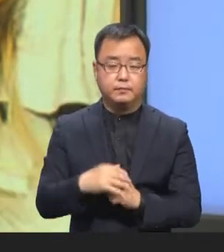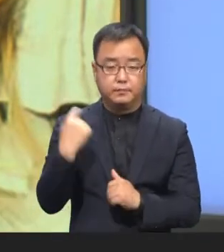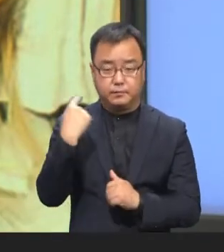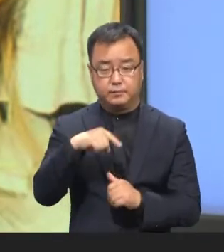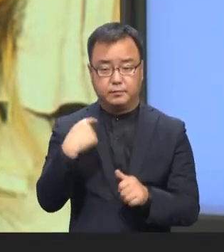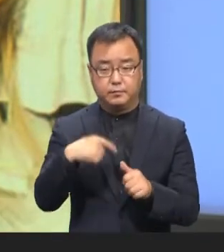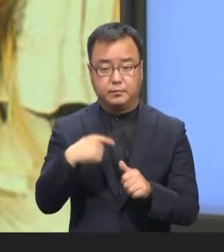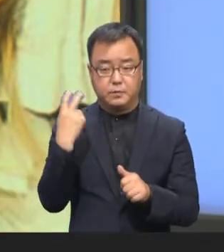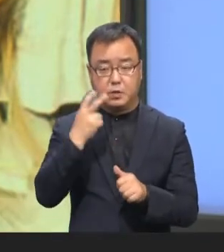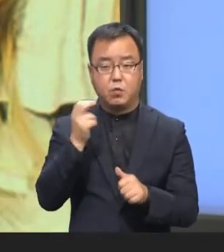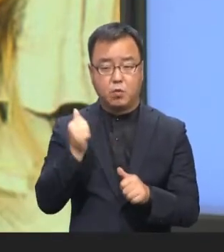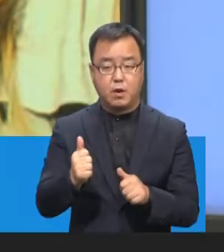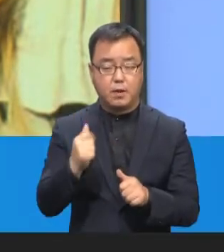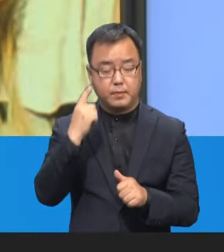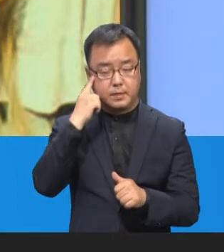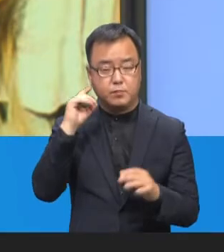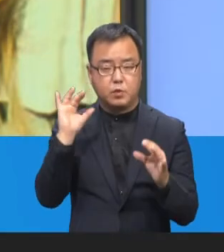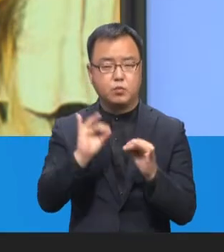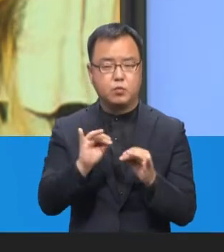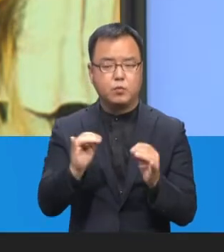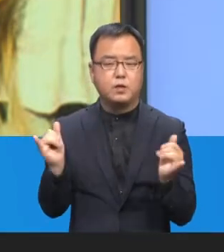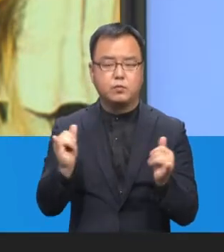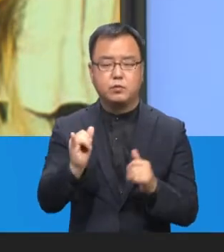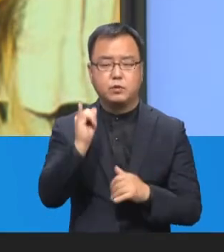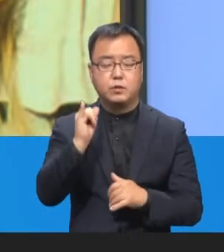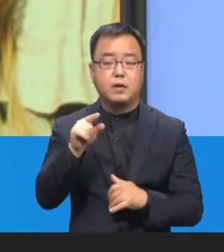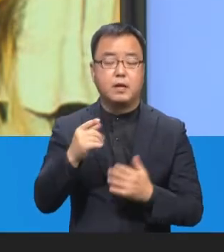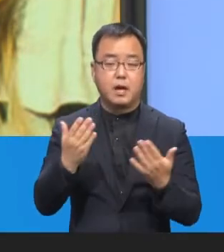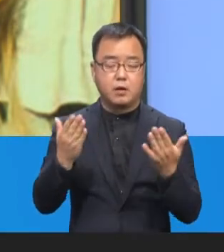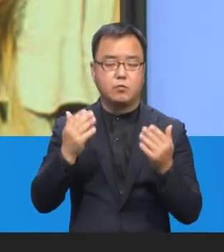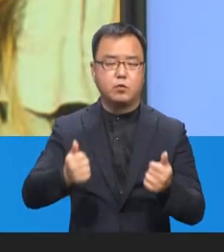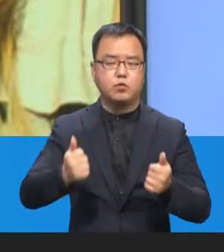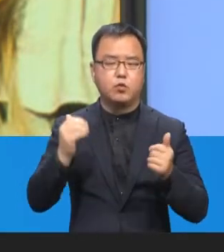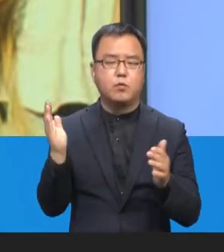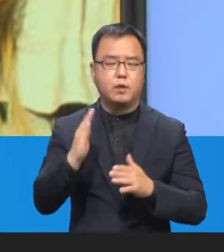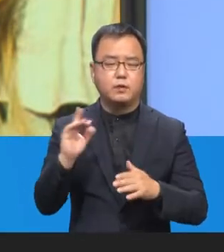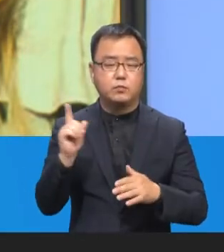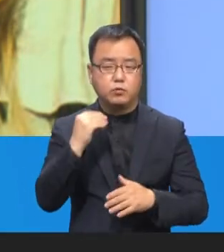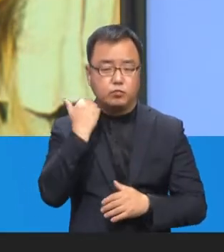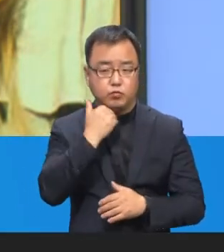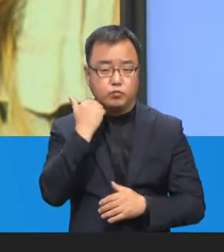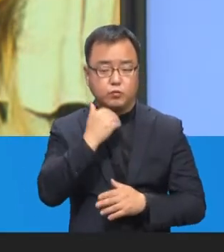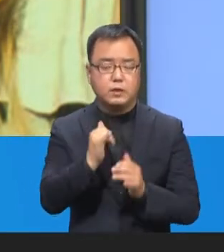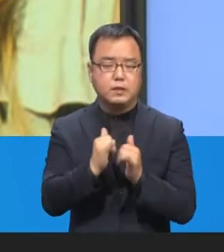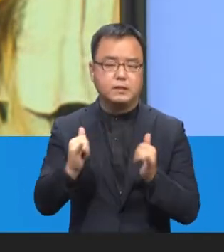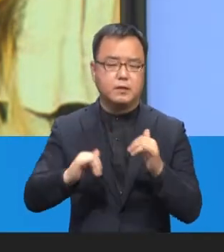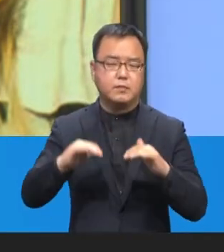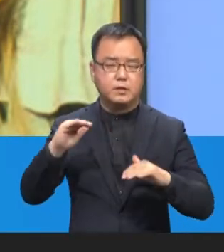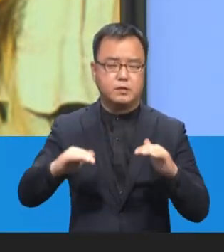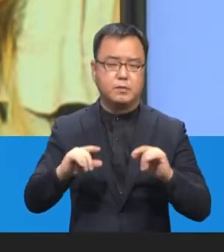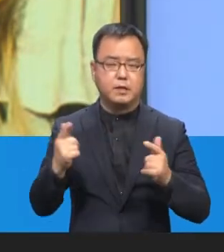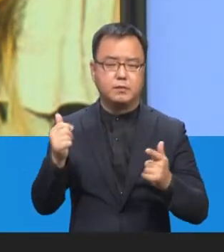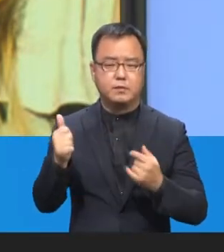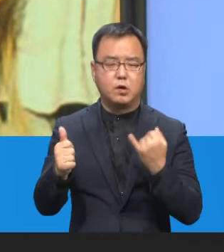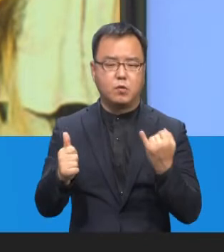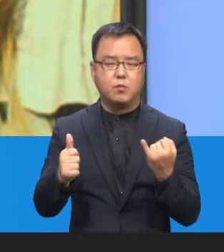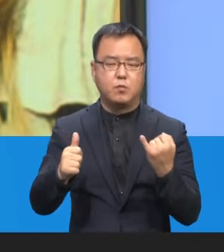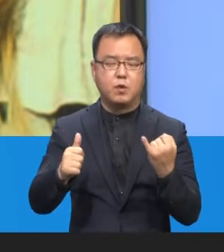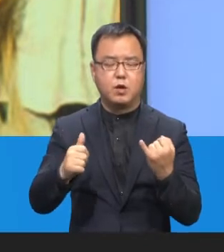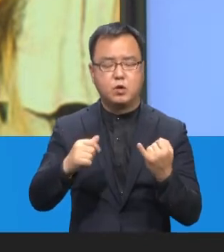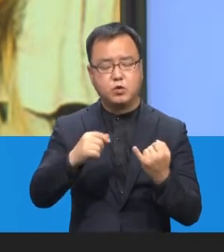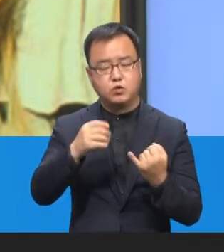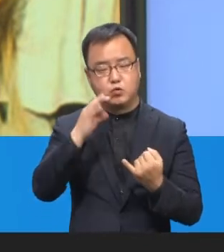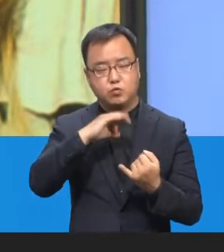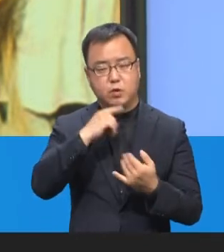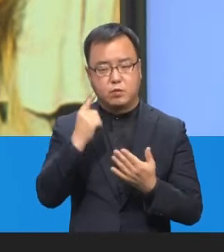생각에 지지하는 사람도 있었는데요 이 학교의 한 졸업생은 인종이 아니라 성별에 따른 유 불리 가 존재한다 면서